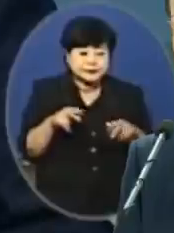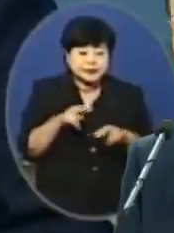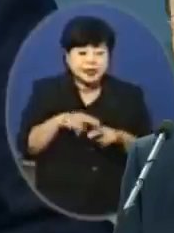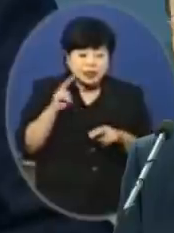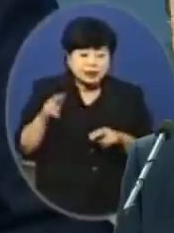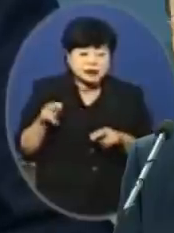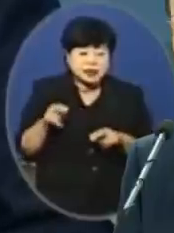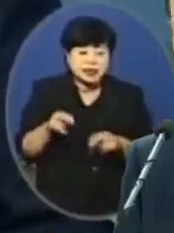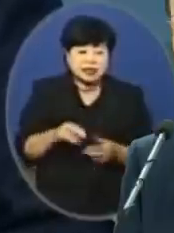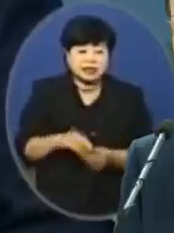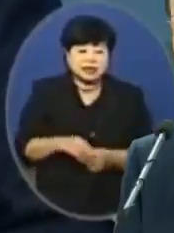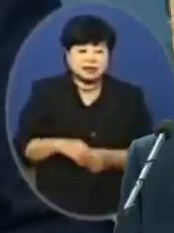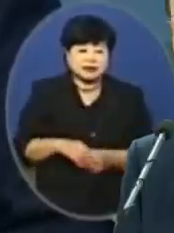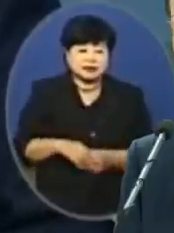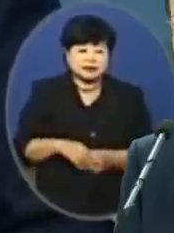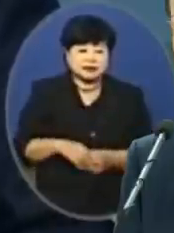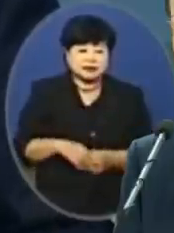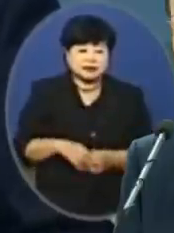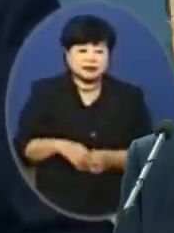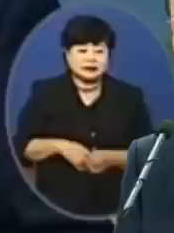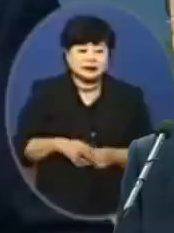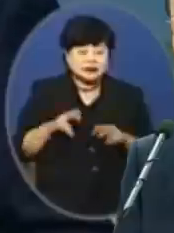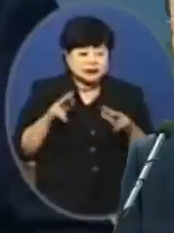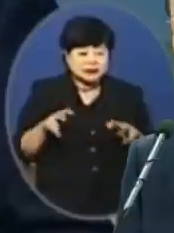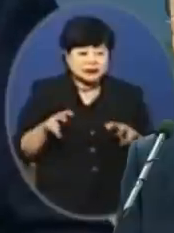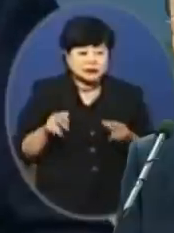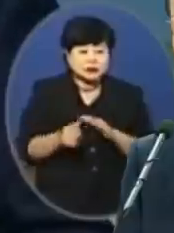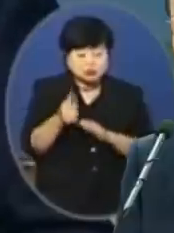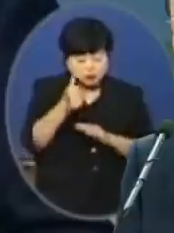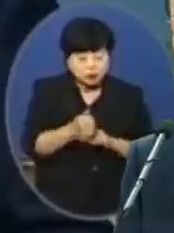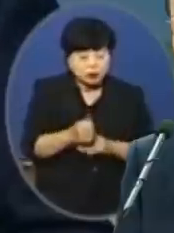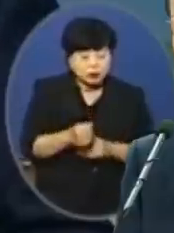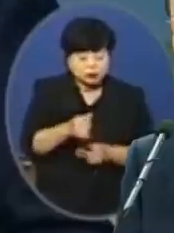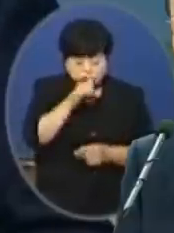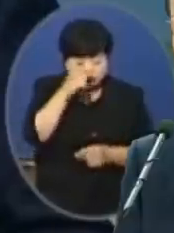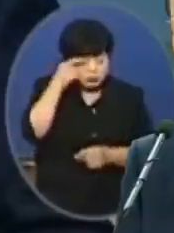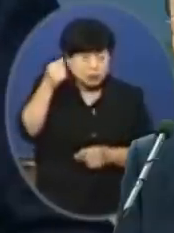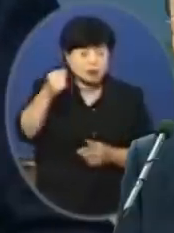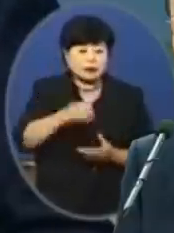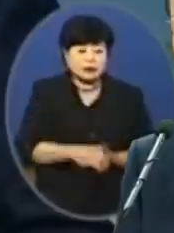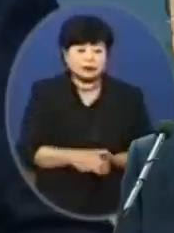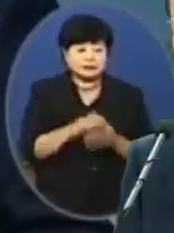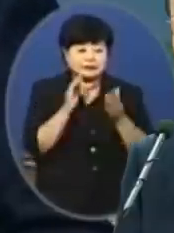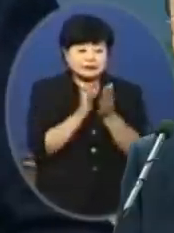은퇴하여 원로가 되었지만 지금도 난 성공한다고 생각하고 있습니다.